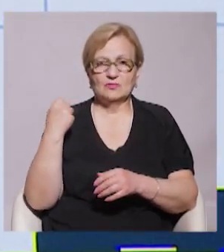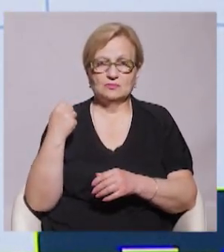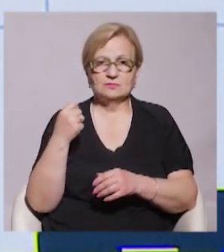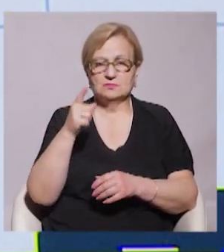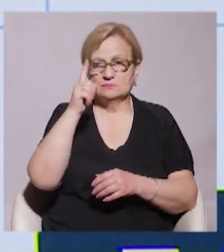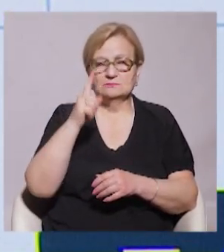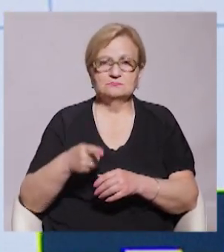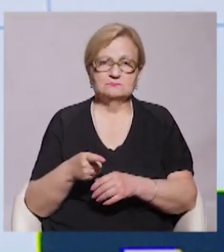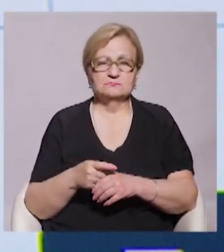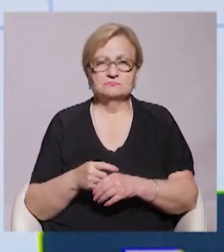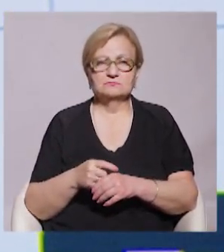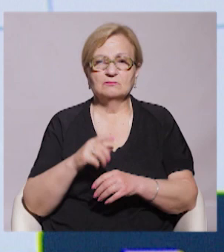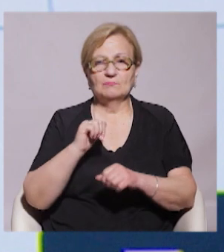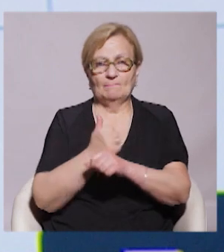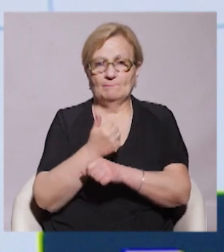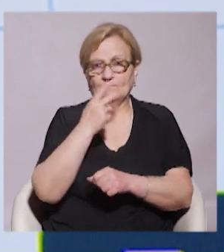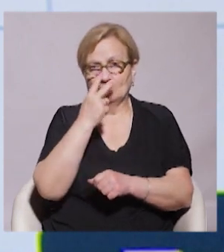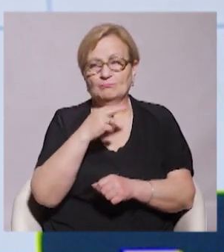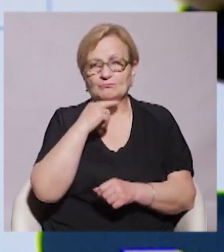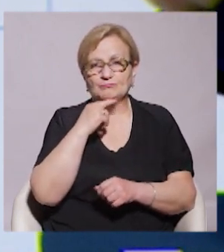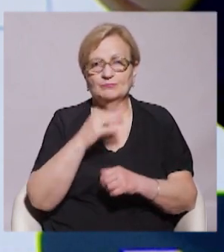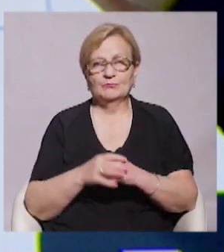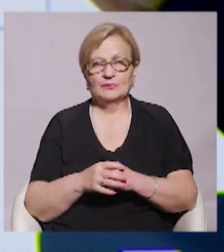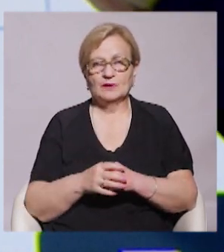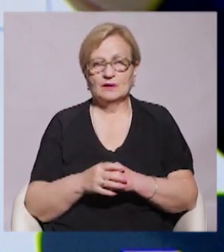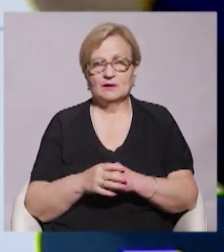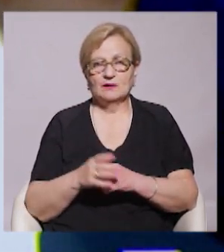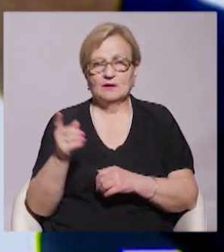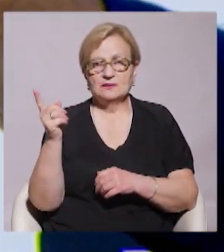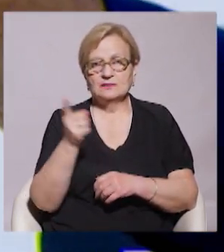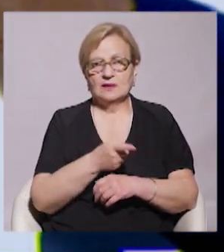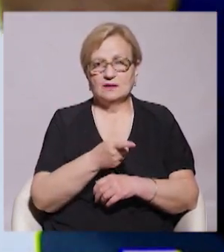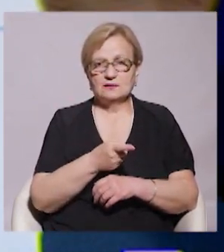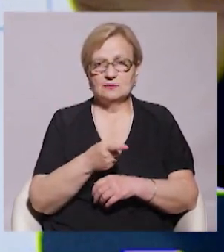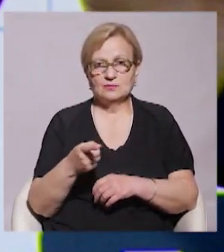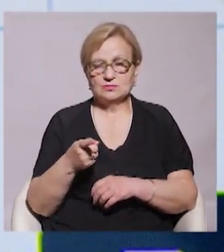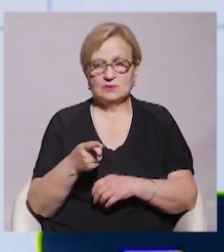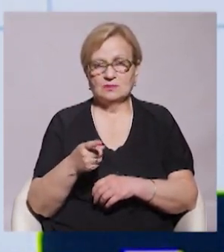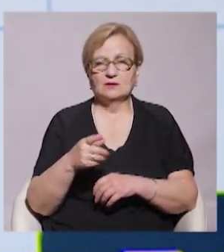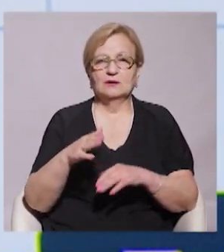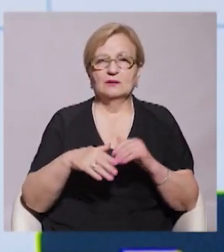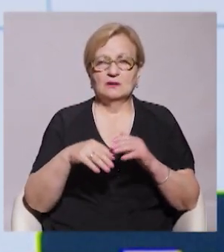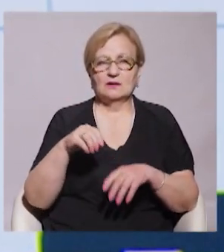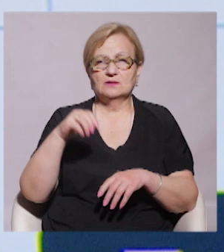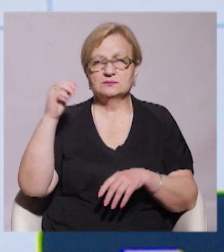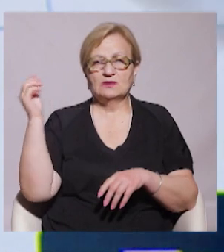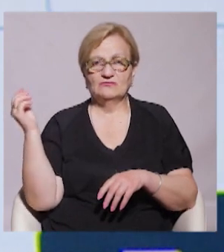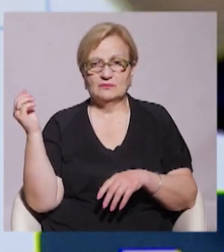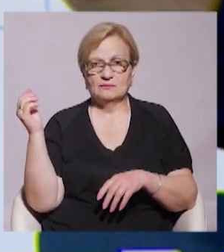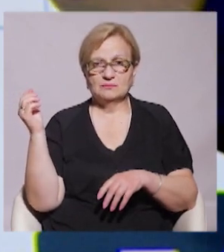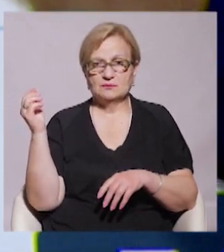და ჩამოუსავ. კიდევ ერთ ხელს გაჩვენებთ. ბავშვებო, ყურადღებით. დახრილი ხაზი. გამოვედით გვერდით, ხელს